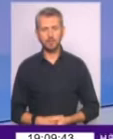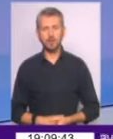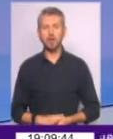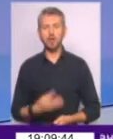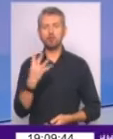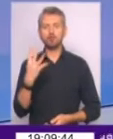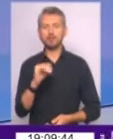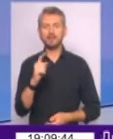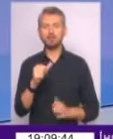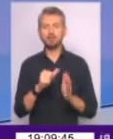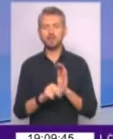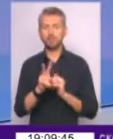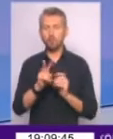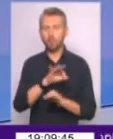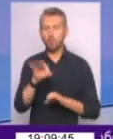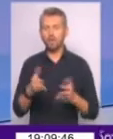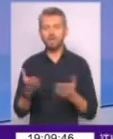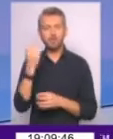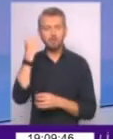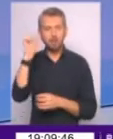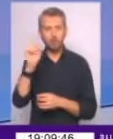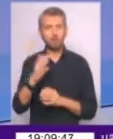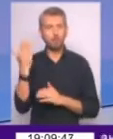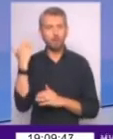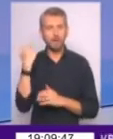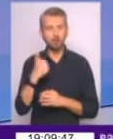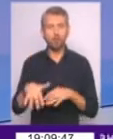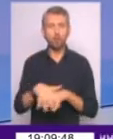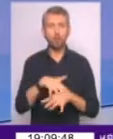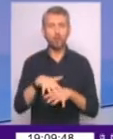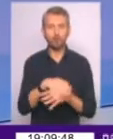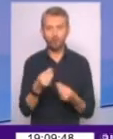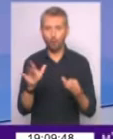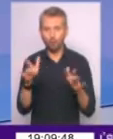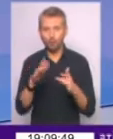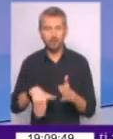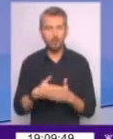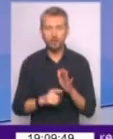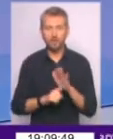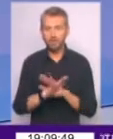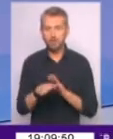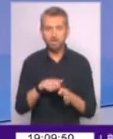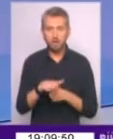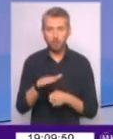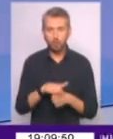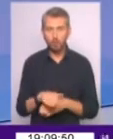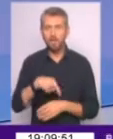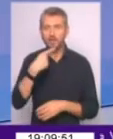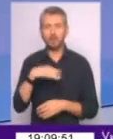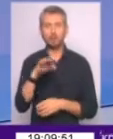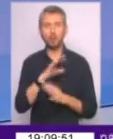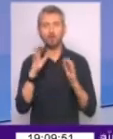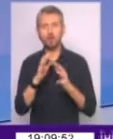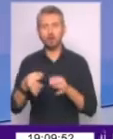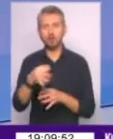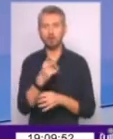4 з 62 проєктів, які перемогли у попередньому громадському кошторисі, досі не почали реалізовувати. Йдеться про збереження